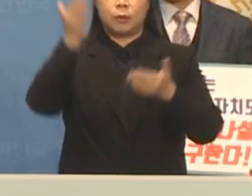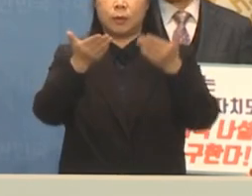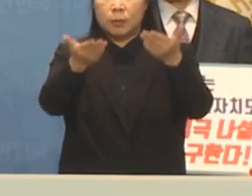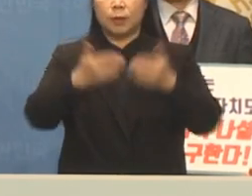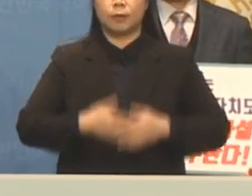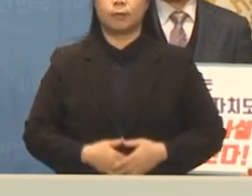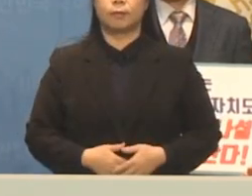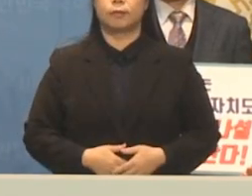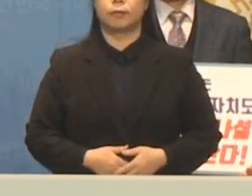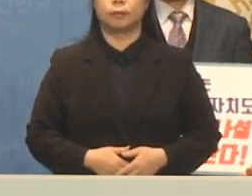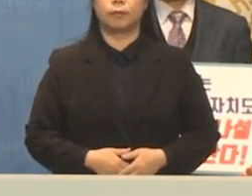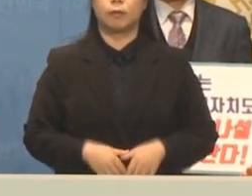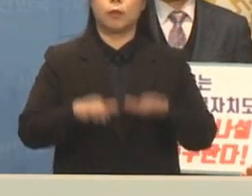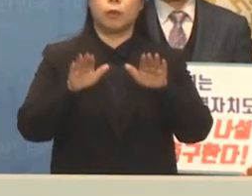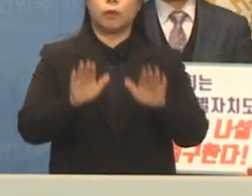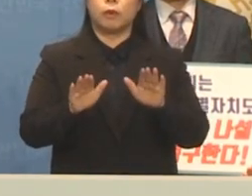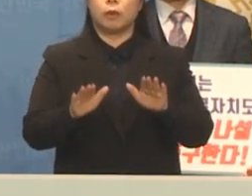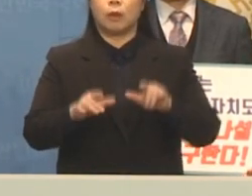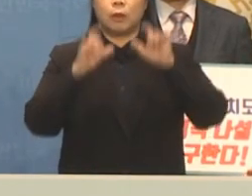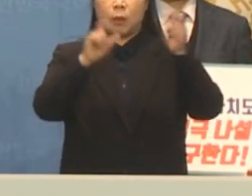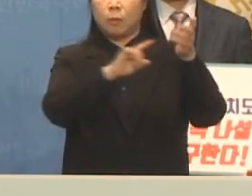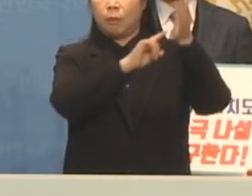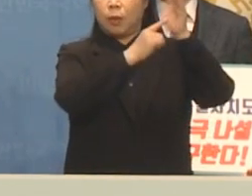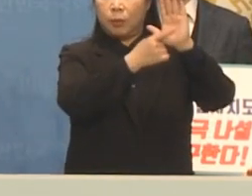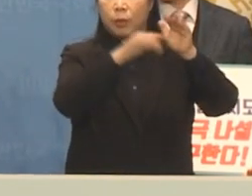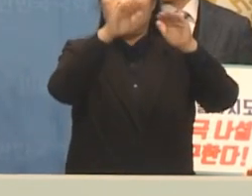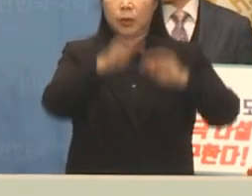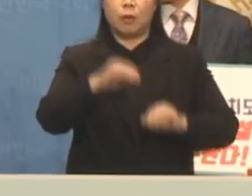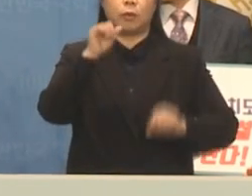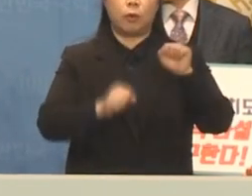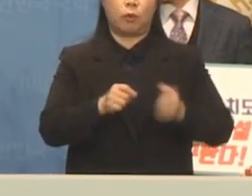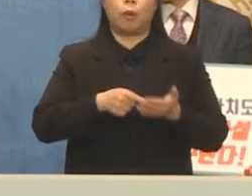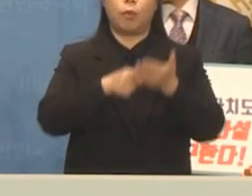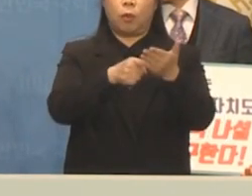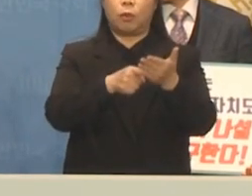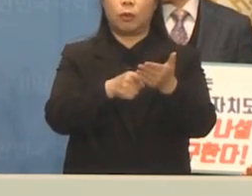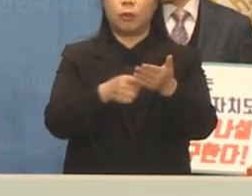시작하겠습니다. 먼저 오늘 선언 발표에 대한 경과 보고를